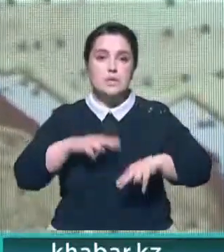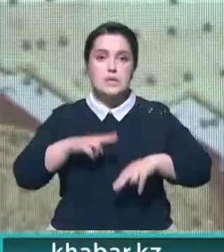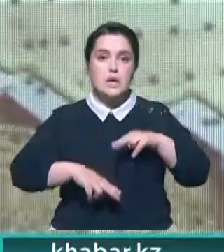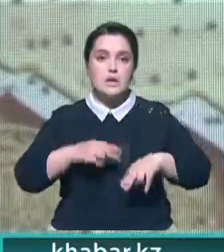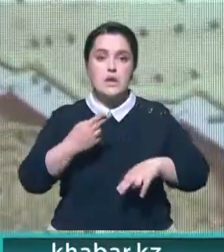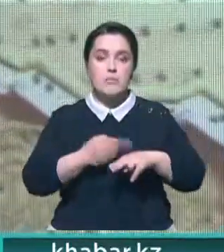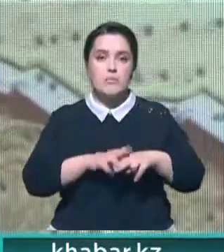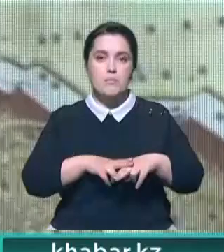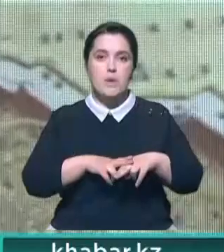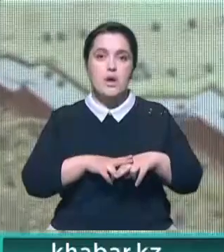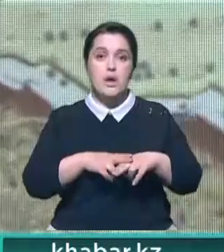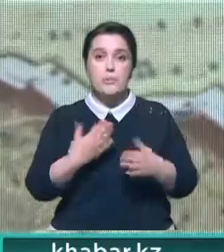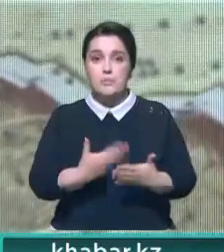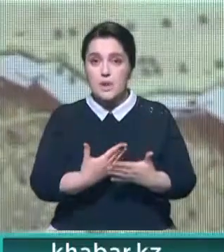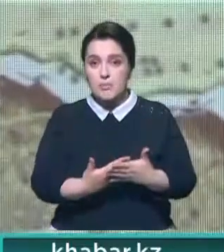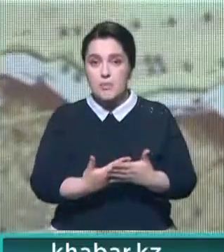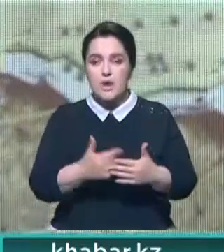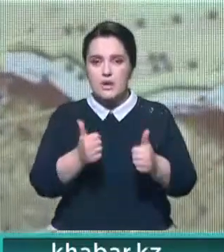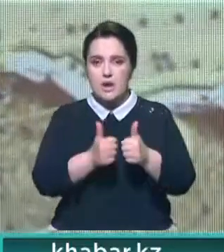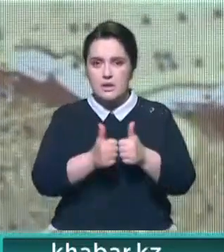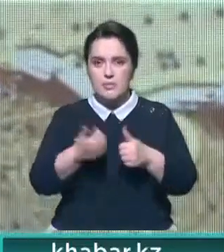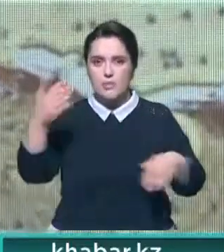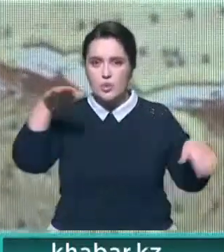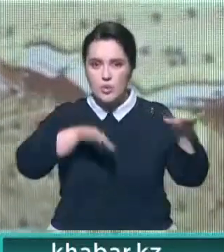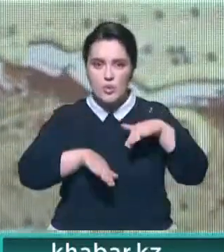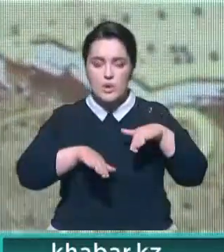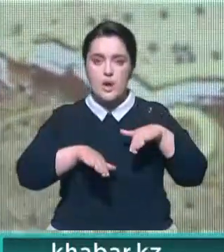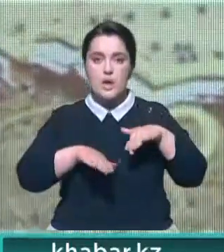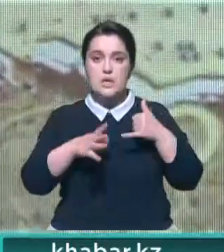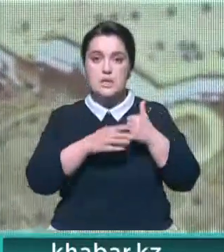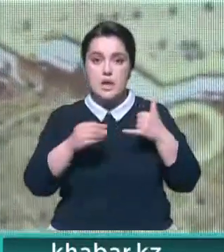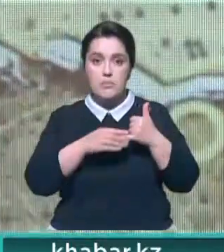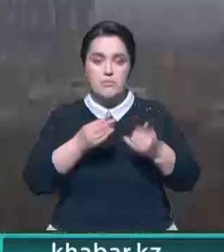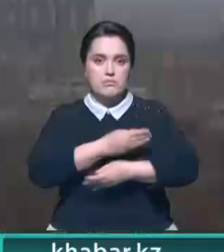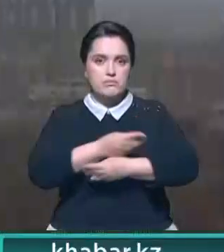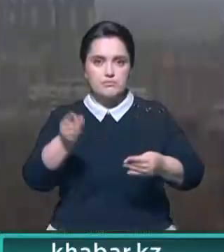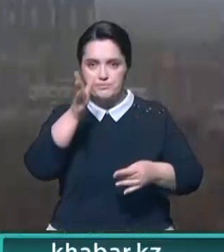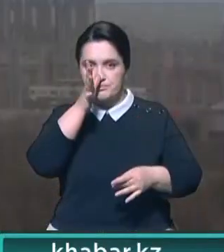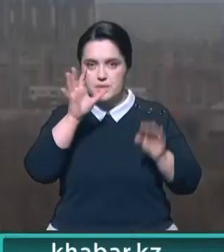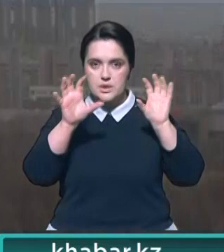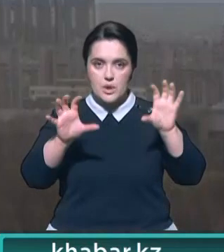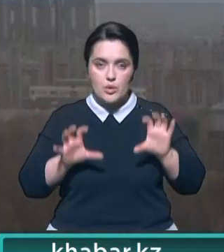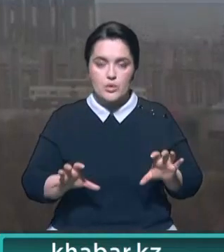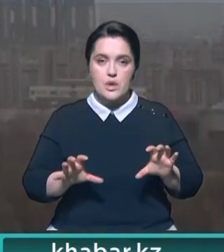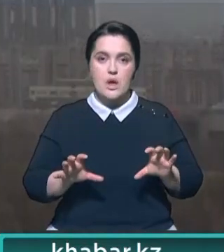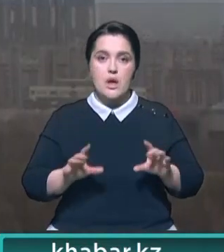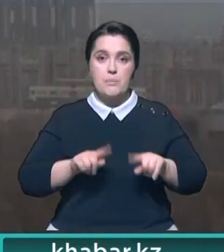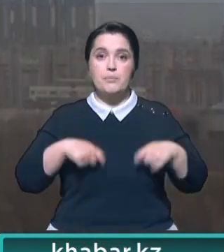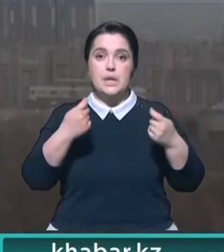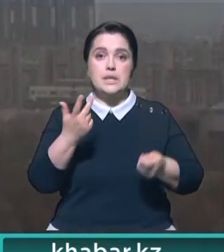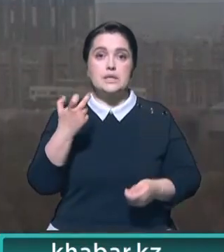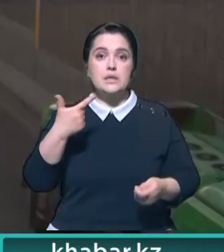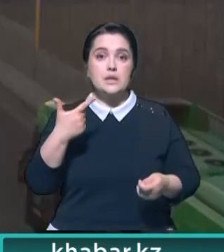в сейсмоопасных зонах. Вот, например, в некоторых предгорных районах мегаполиса земли распределяли незаконно. В частные руки передали